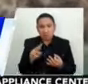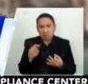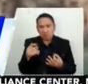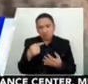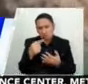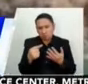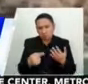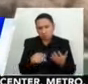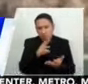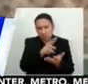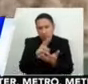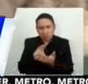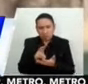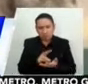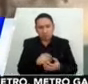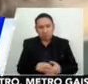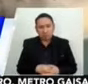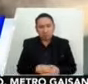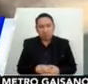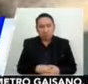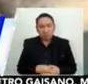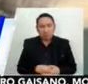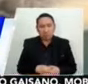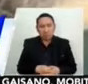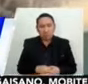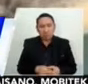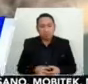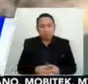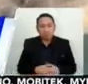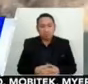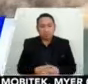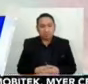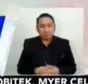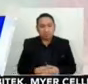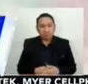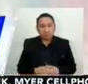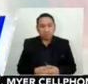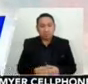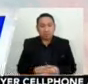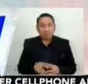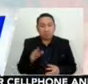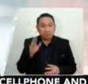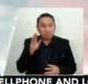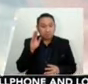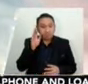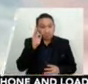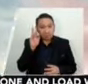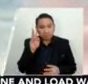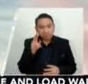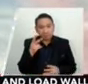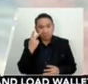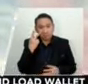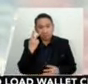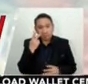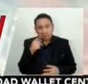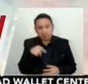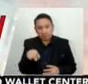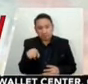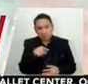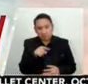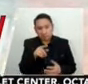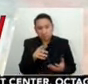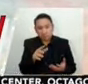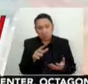ay tinitingnan na itong si Pangulong Marcos yung extent ng damages ng Bagyong Pepito. And so